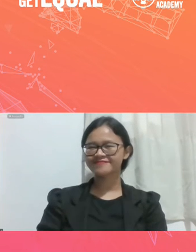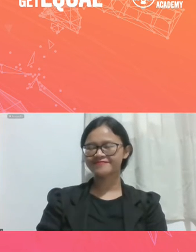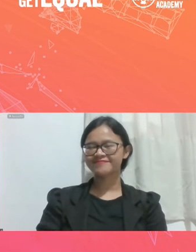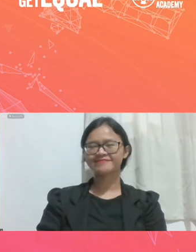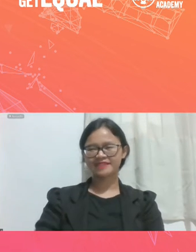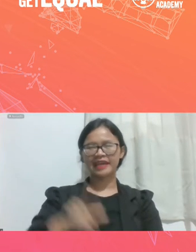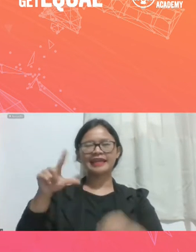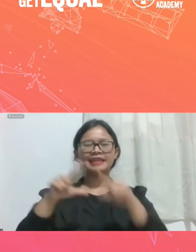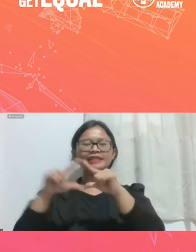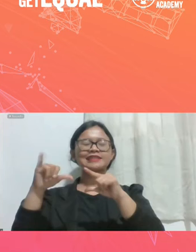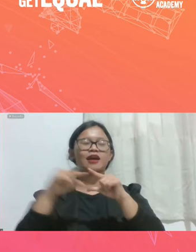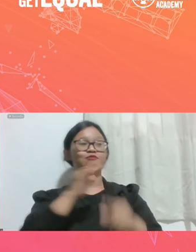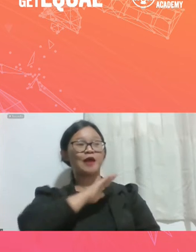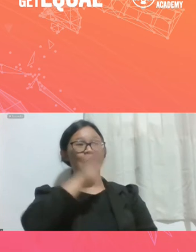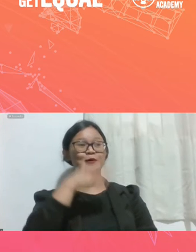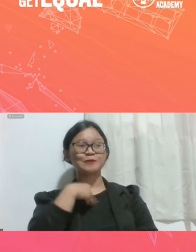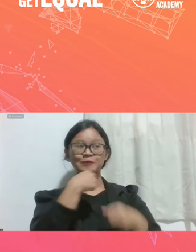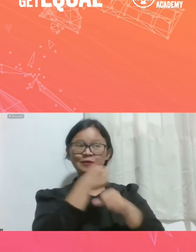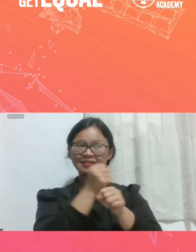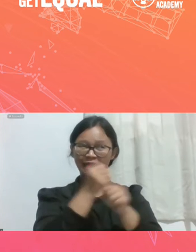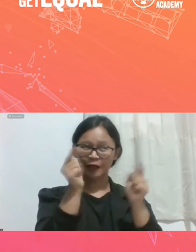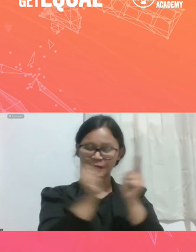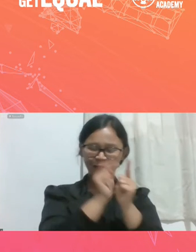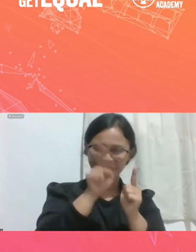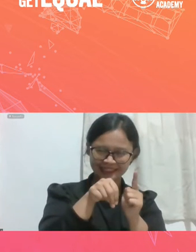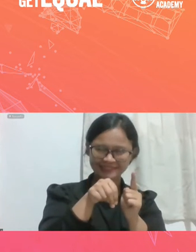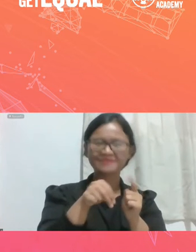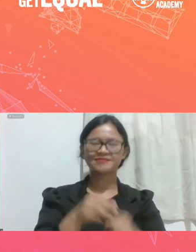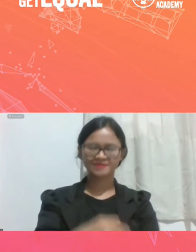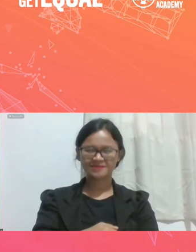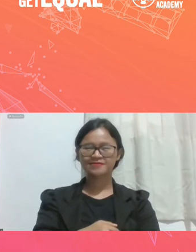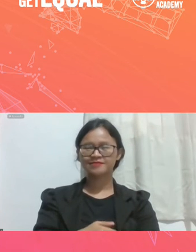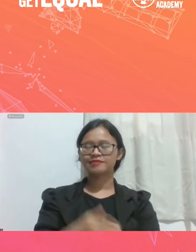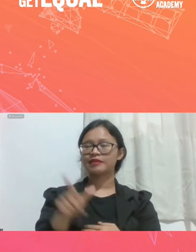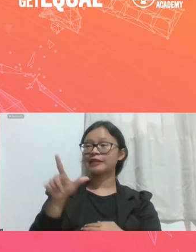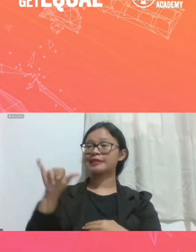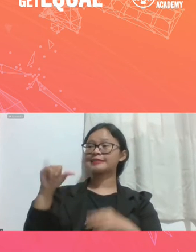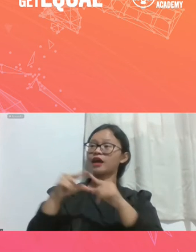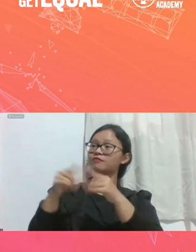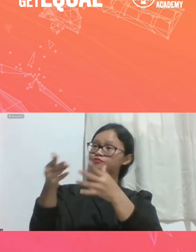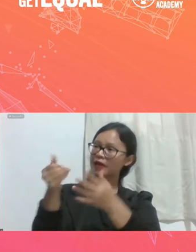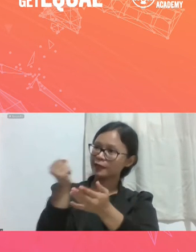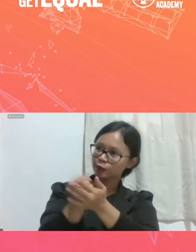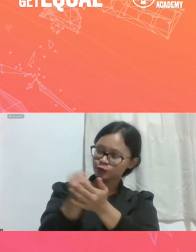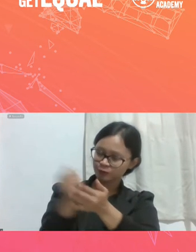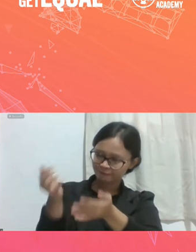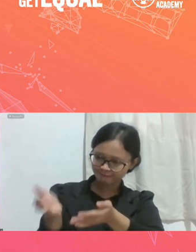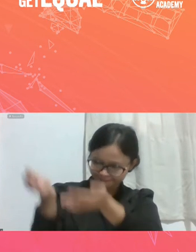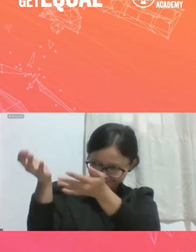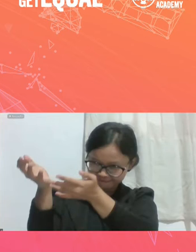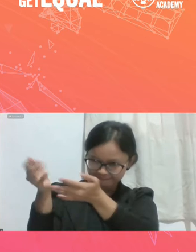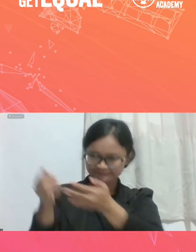Halo Kak Gustar, ketemu lagi kita. Ketemu lagi kita. Langsung saja Kalia untuk diskusi berikutnya. Silakan